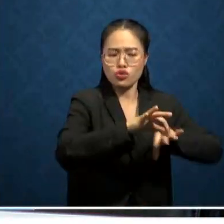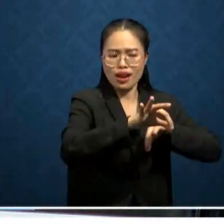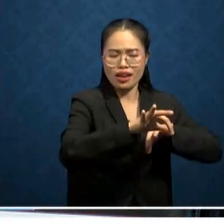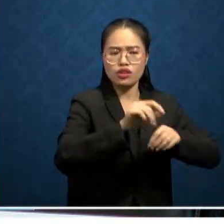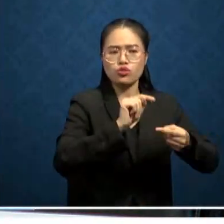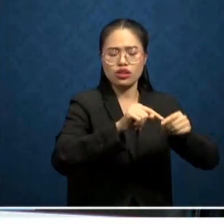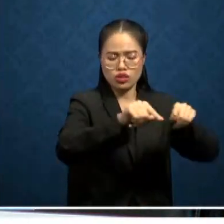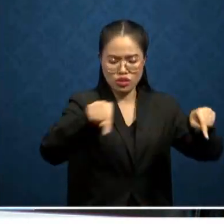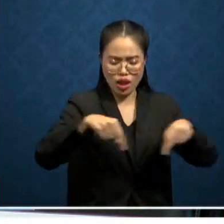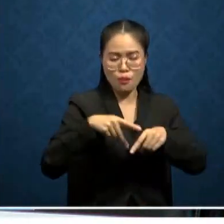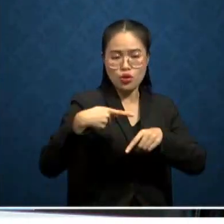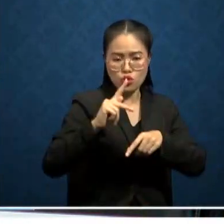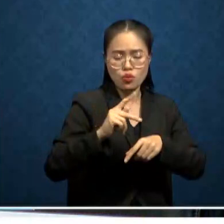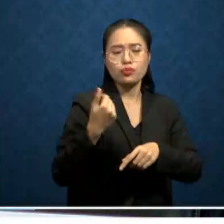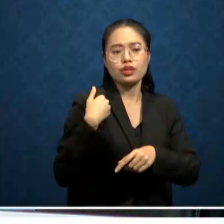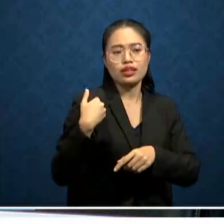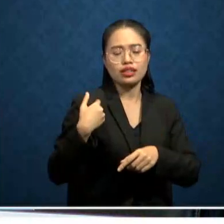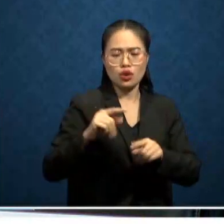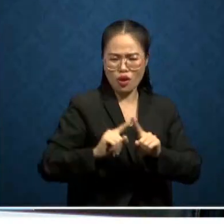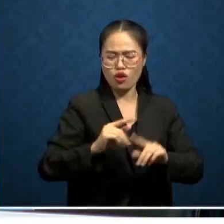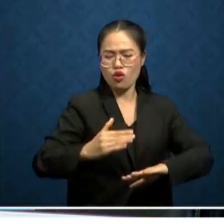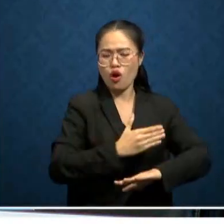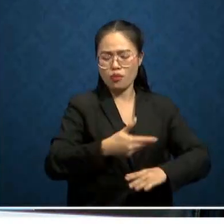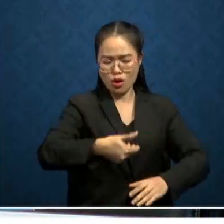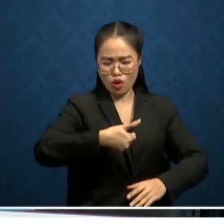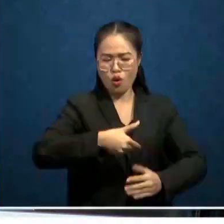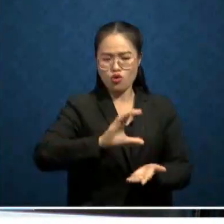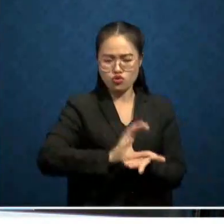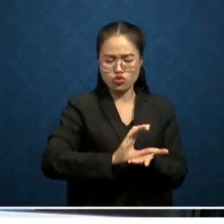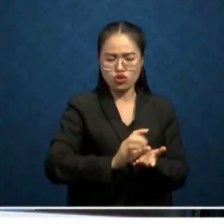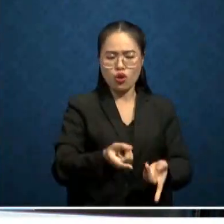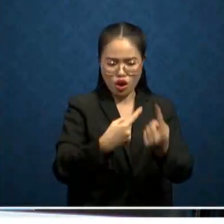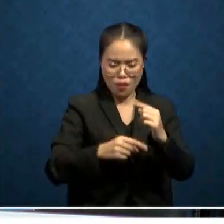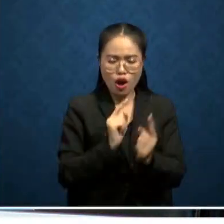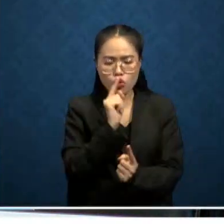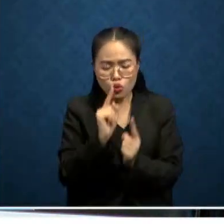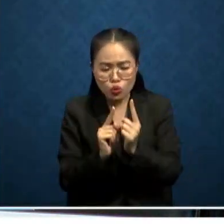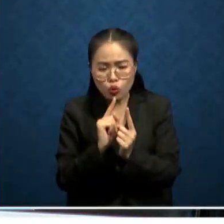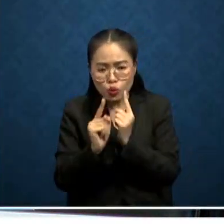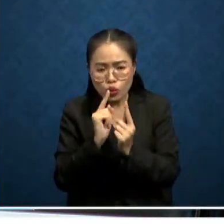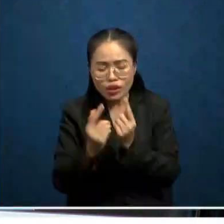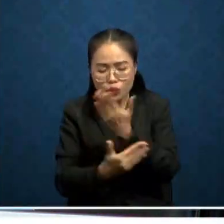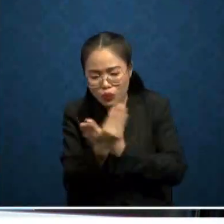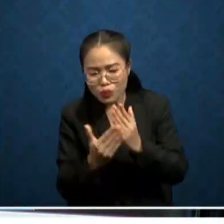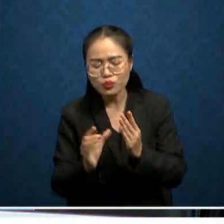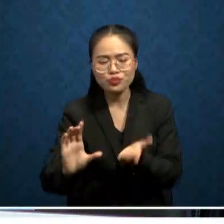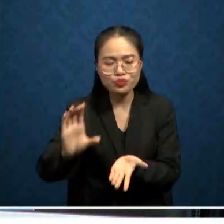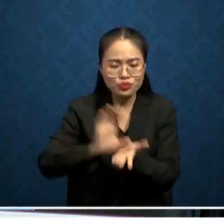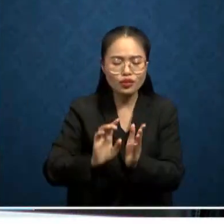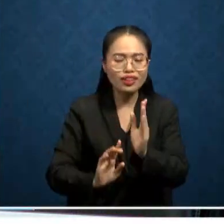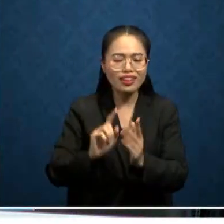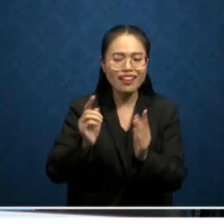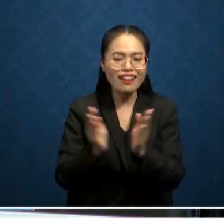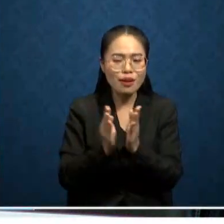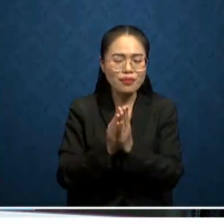ด้วยแต่การใช้เงินเนี่ยต้องผ่านการประชาคมแล้วก็กกพได้กระจายอำนาจการอนุมัติให้กับคอพฟรในพื้นที่นะครับตั้งแต่